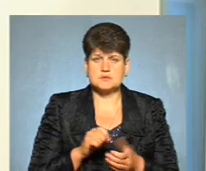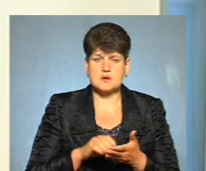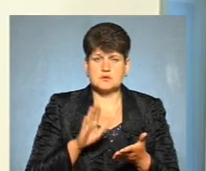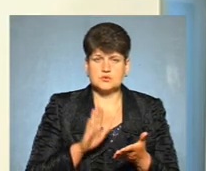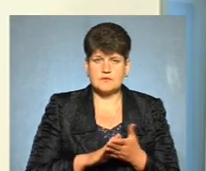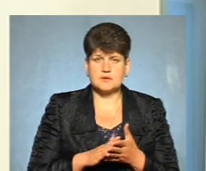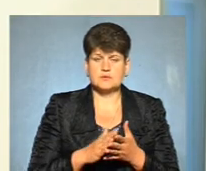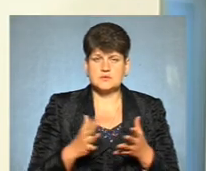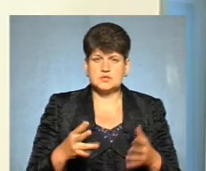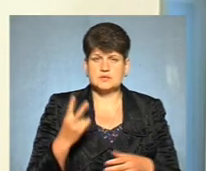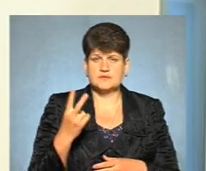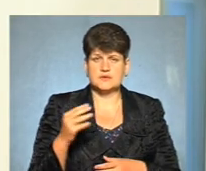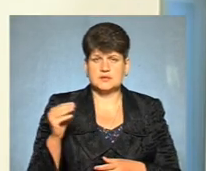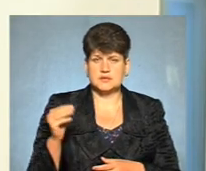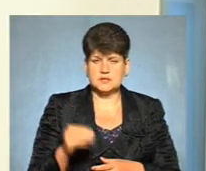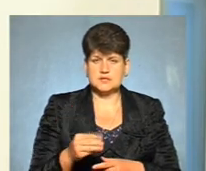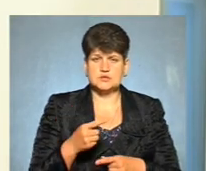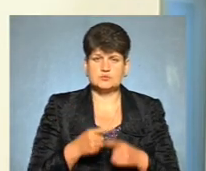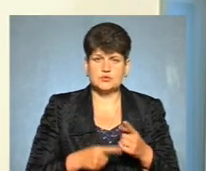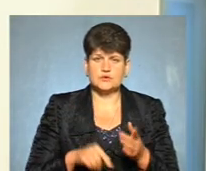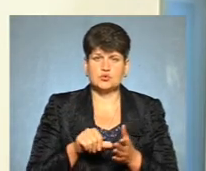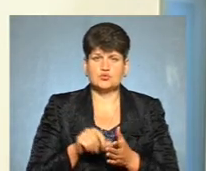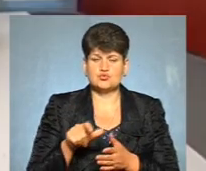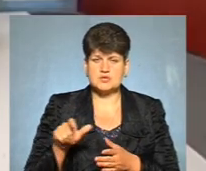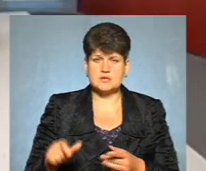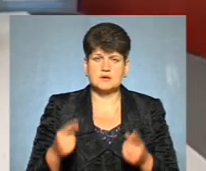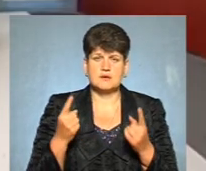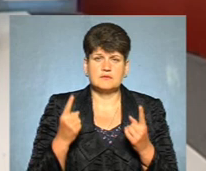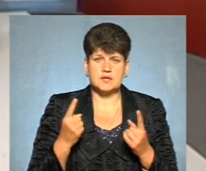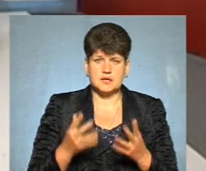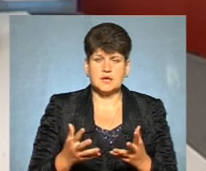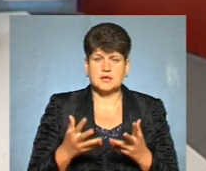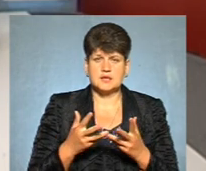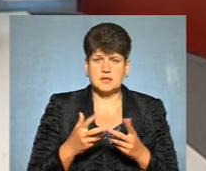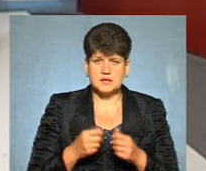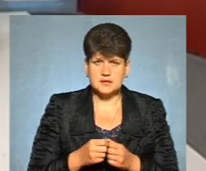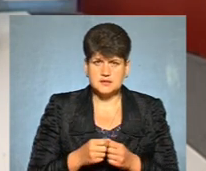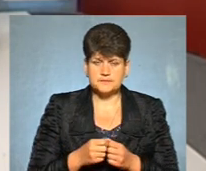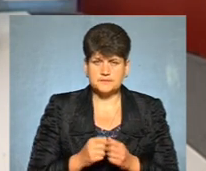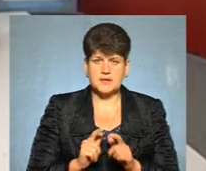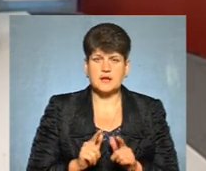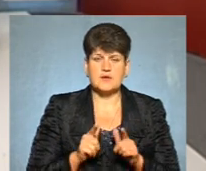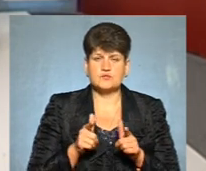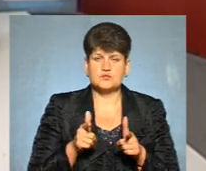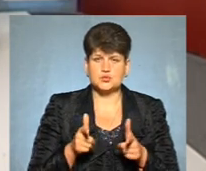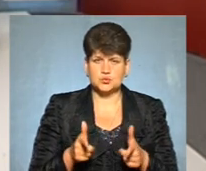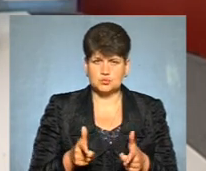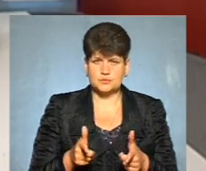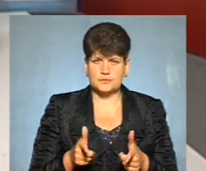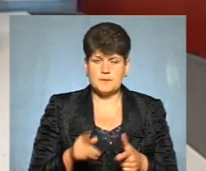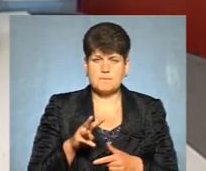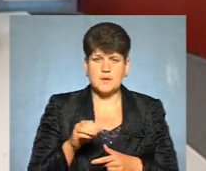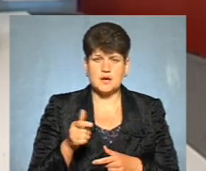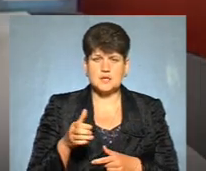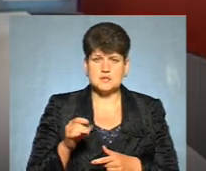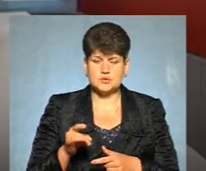Зареєструвалося понад 2,5 тисячі учасників, велика кількість. Для вступу в магістратуру